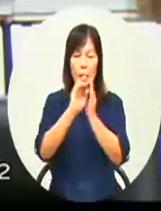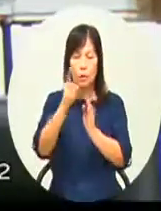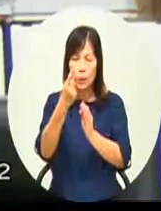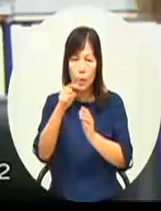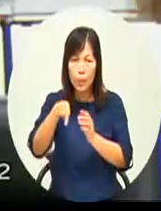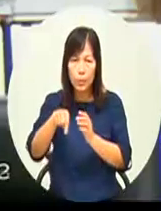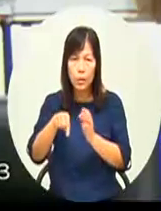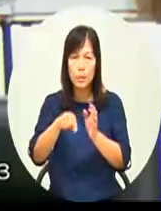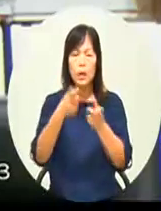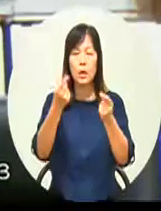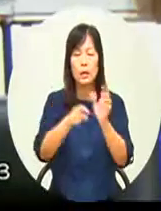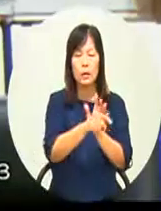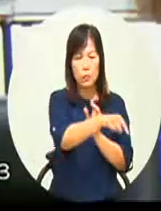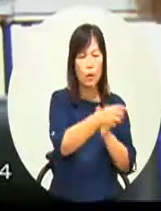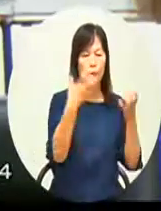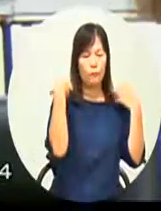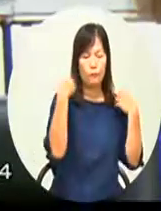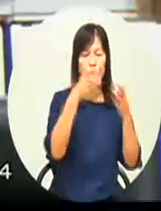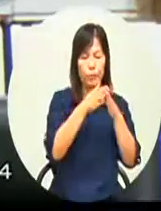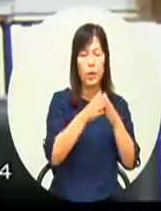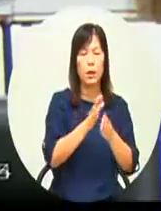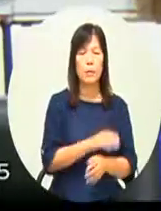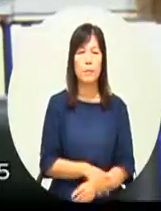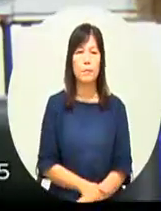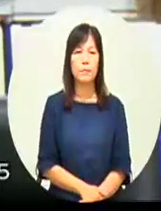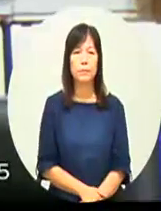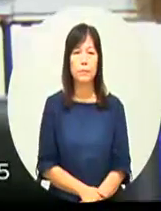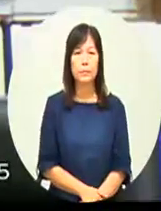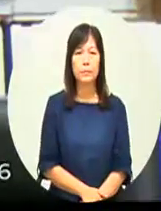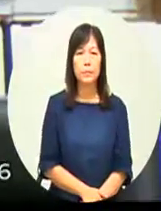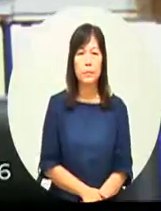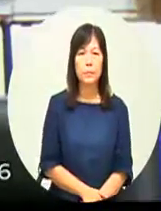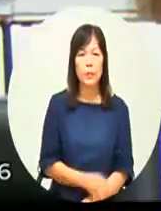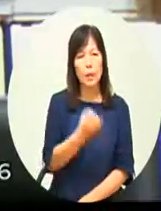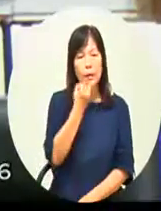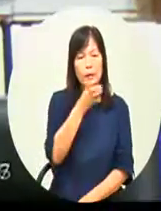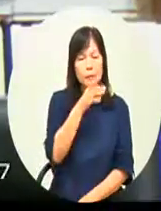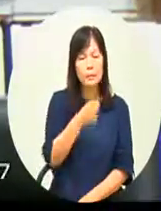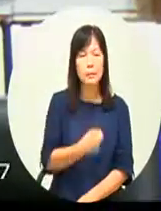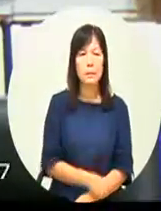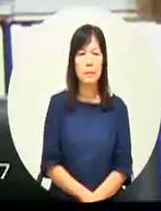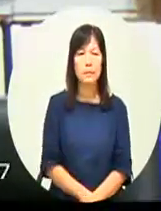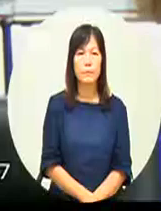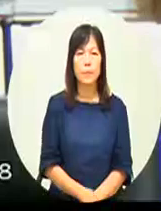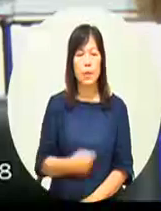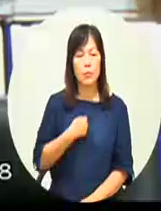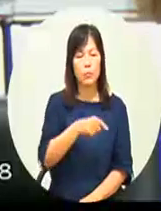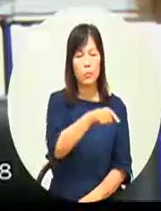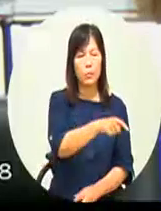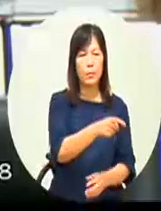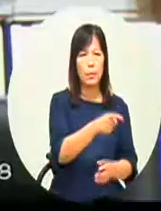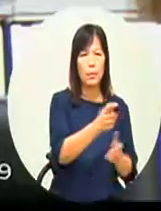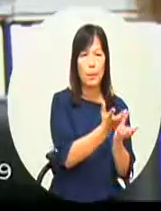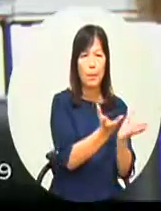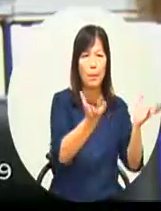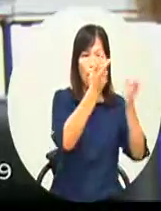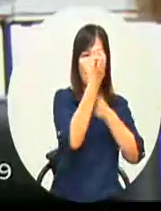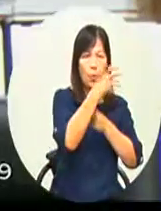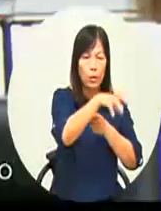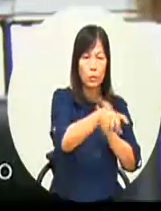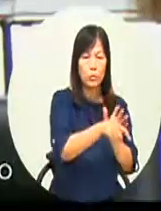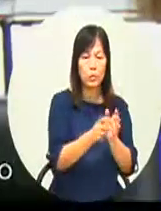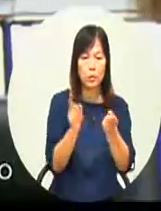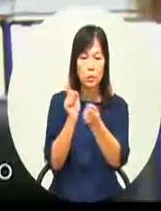是贸管处的服务的范围。但是呢，我觉得我们贸管处啊，在我们桃园